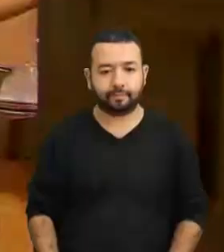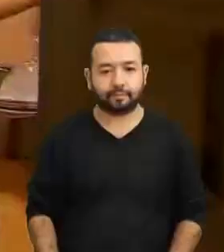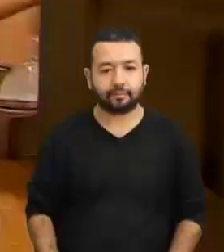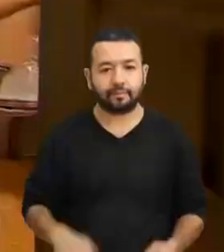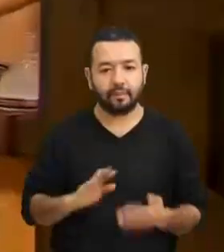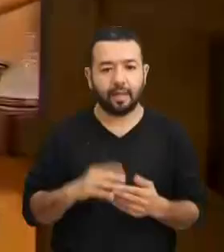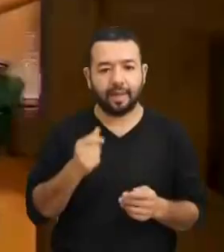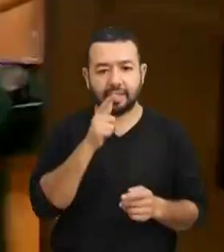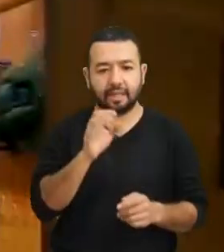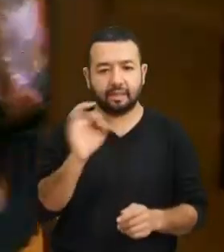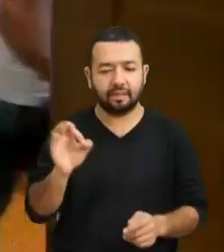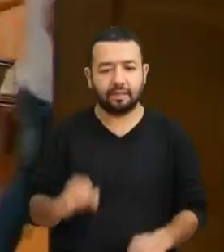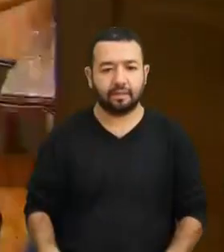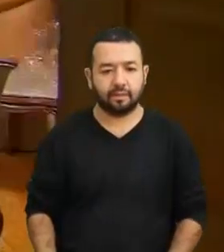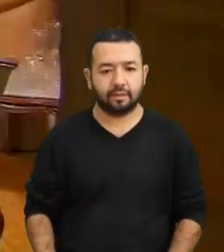Arkadaşlar biraz